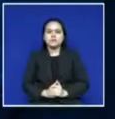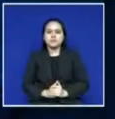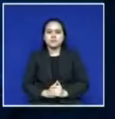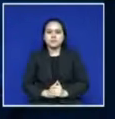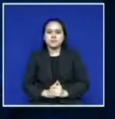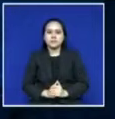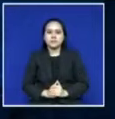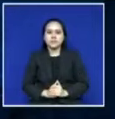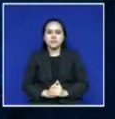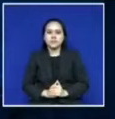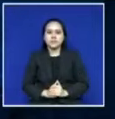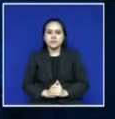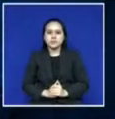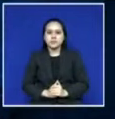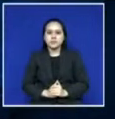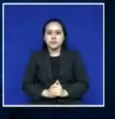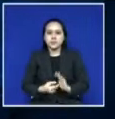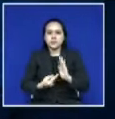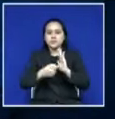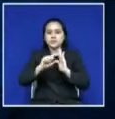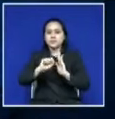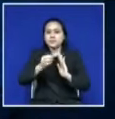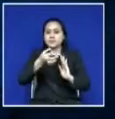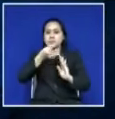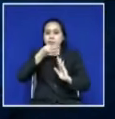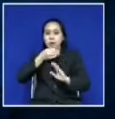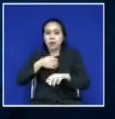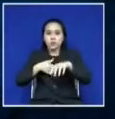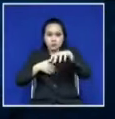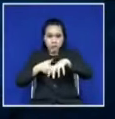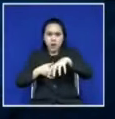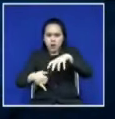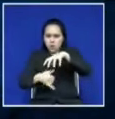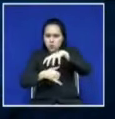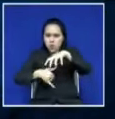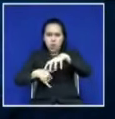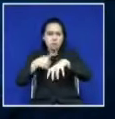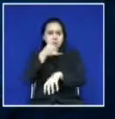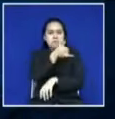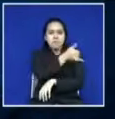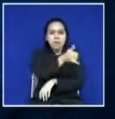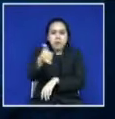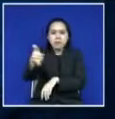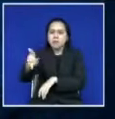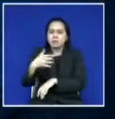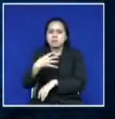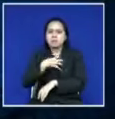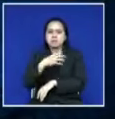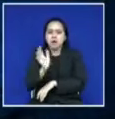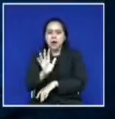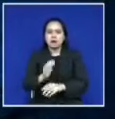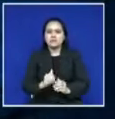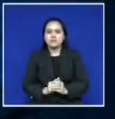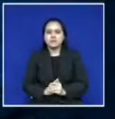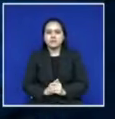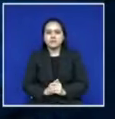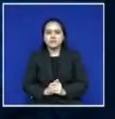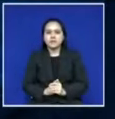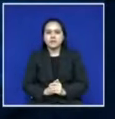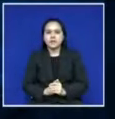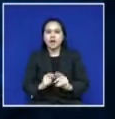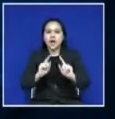จะไม่ให้ออกไปนอกจังหวัดแต่ว่าก็มีนะครับสเก็ตหรือว่าสายเล็กๆ